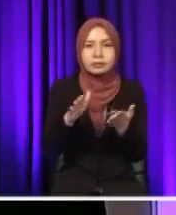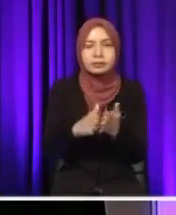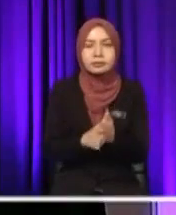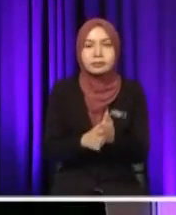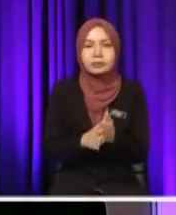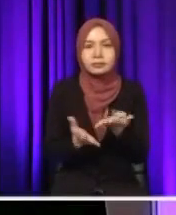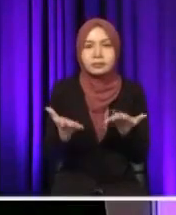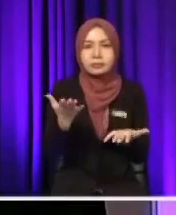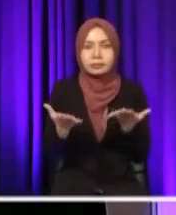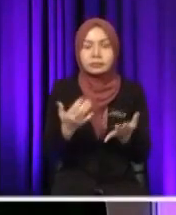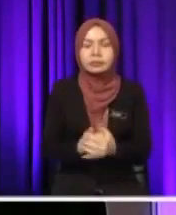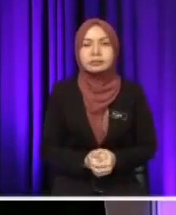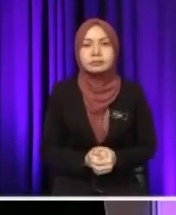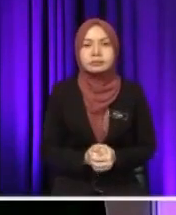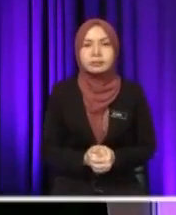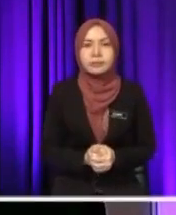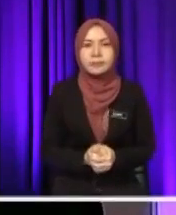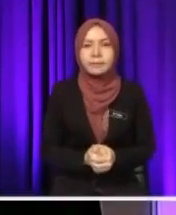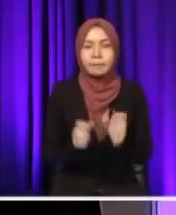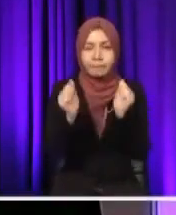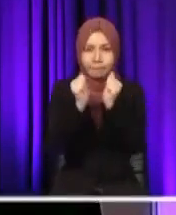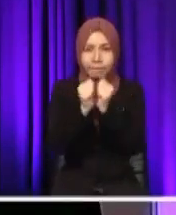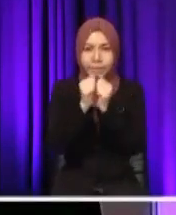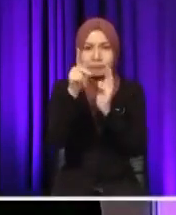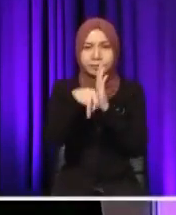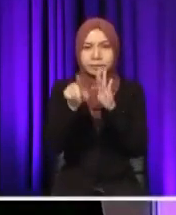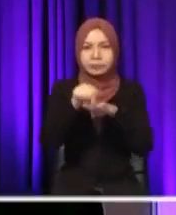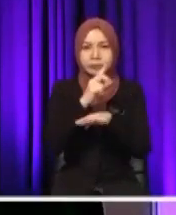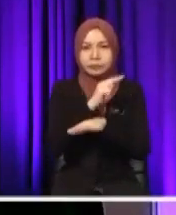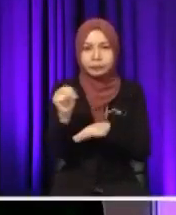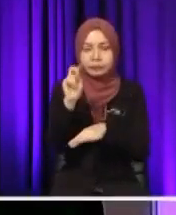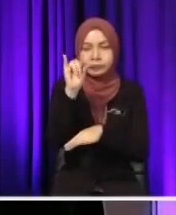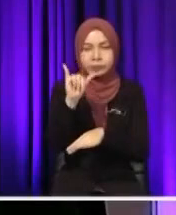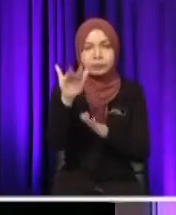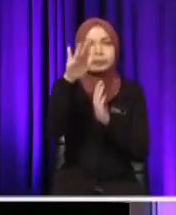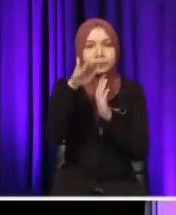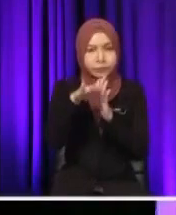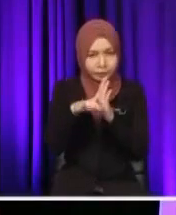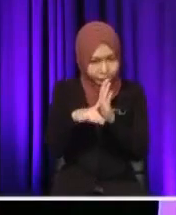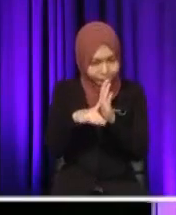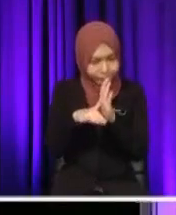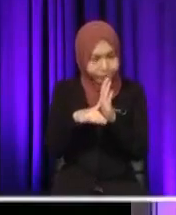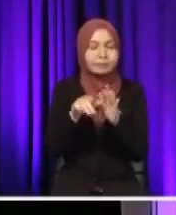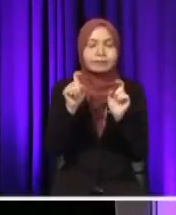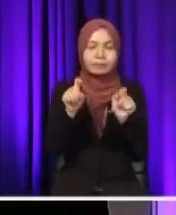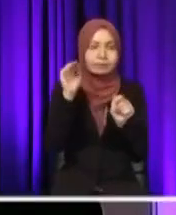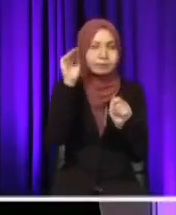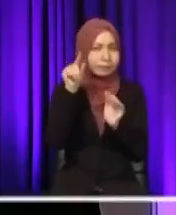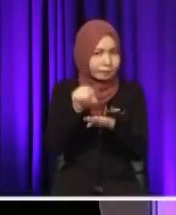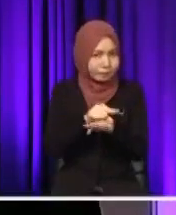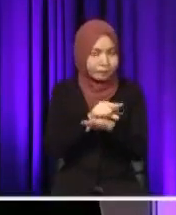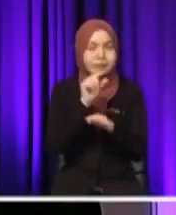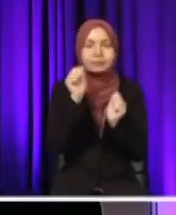ada masalah. Tapi dengan penggunaan yang minima. Okey. Okey, dan kita tahu juga